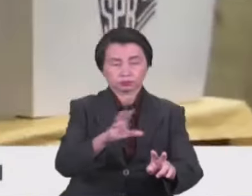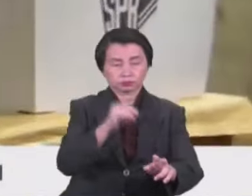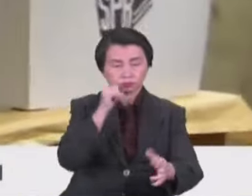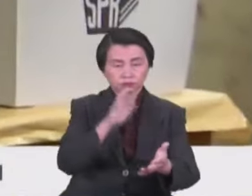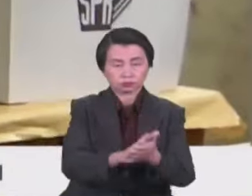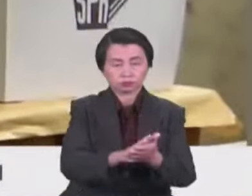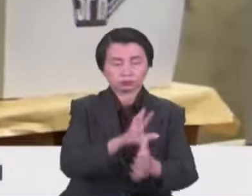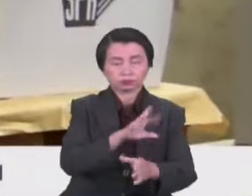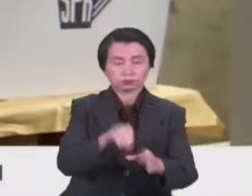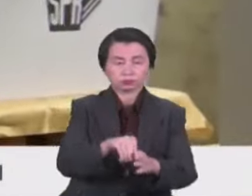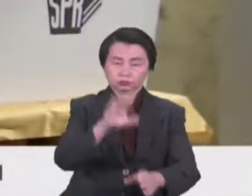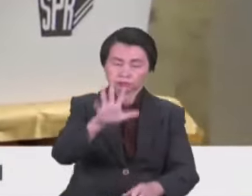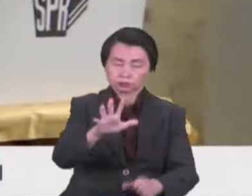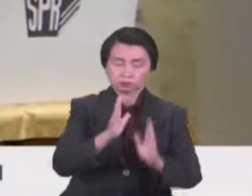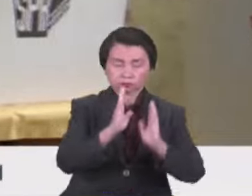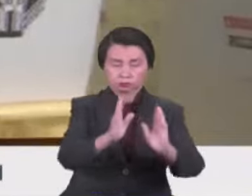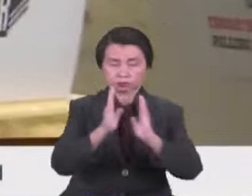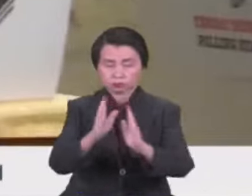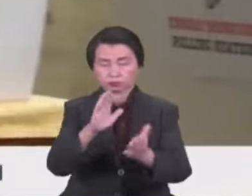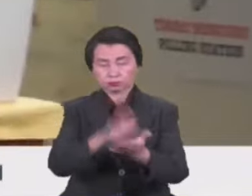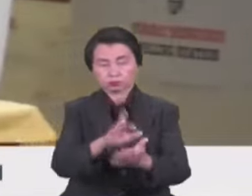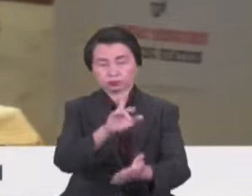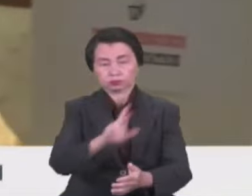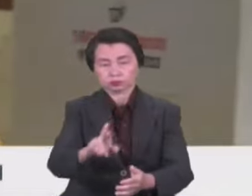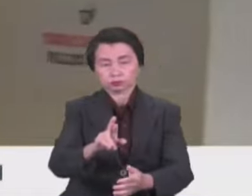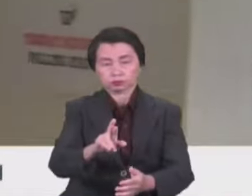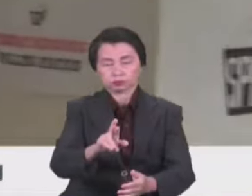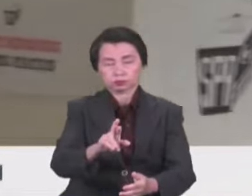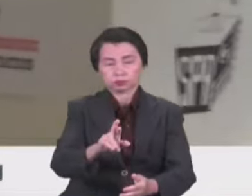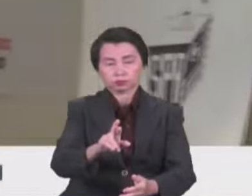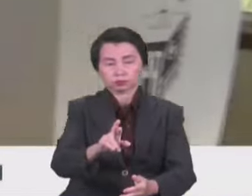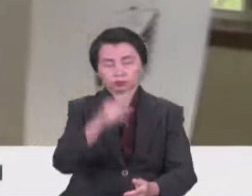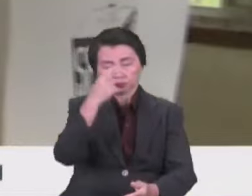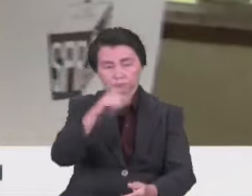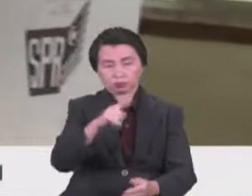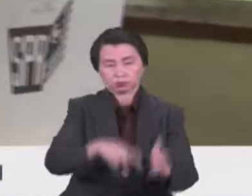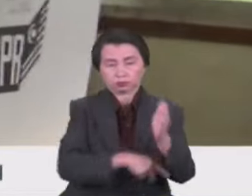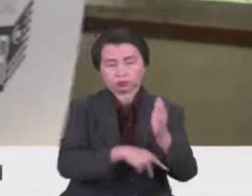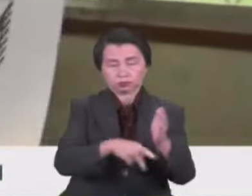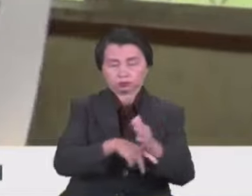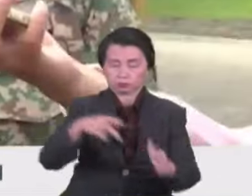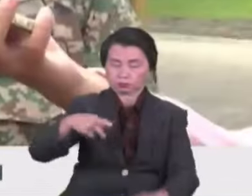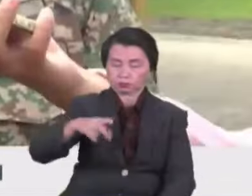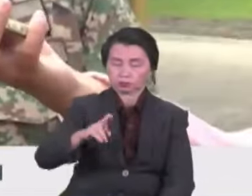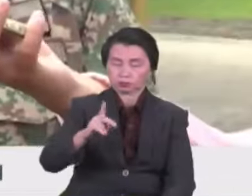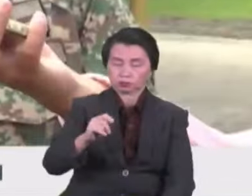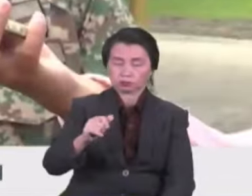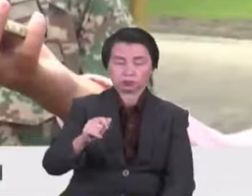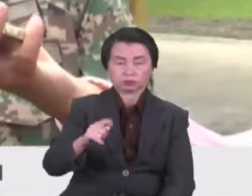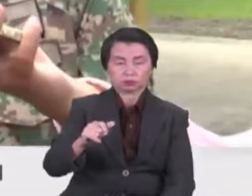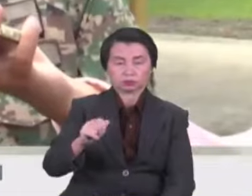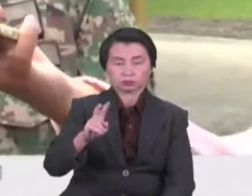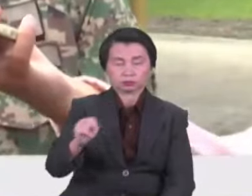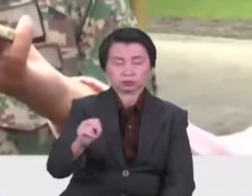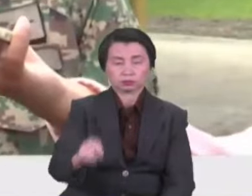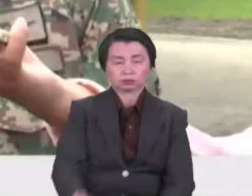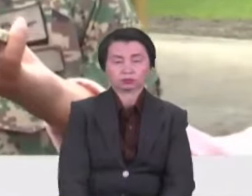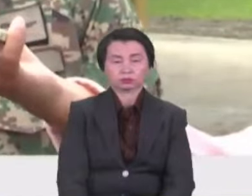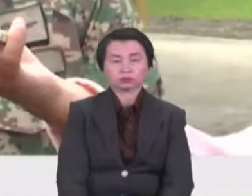pasangan, melibatkan 5 saluran di Sekolah Agama Rakyat Kem Lokawi untuk Parlimen Putatan. Kita dah buat dia